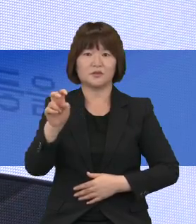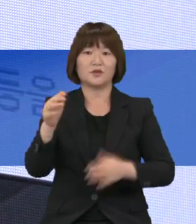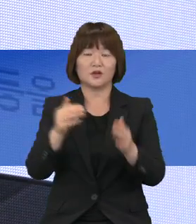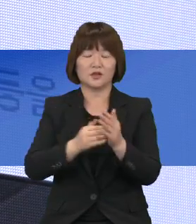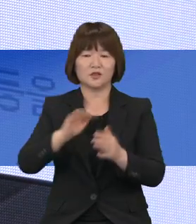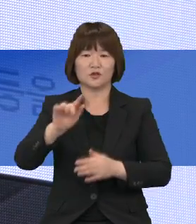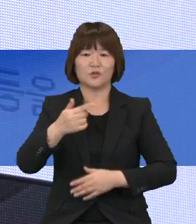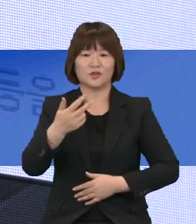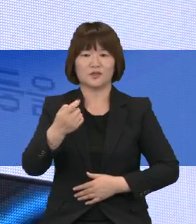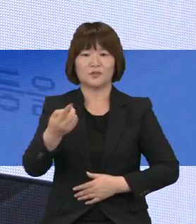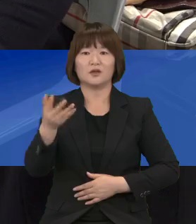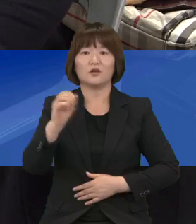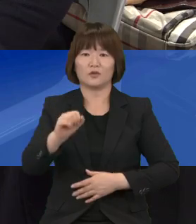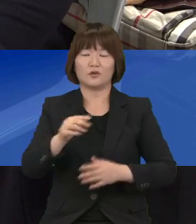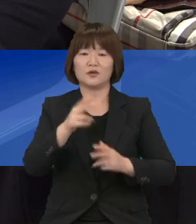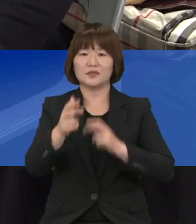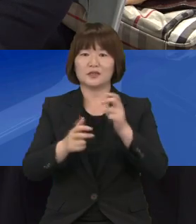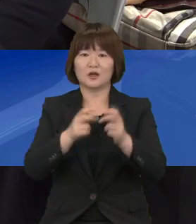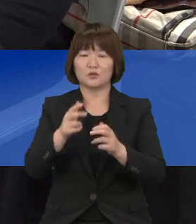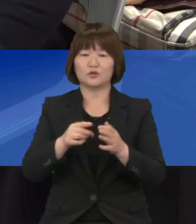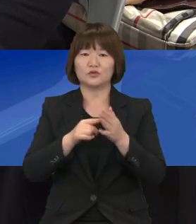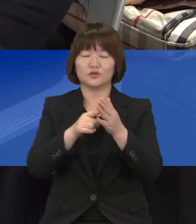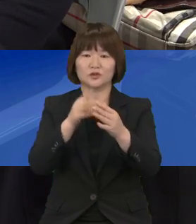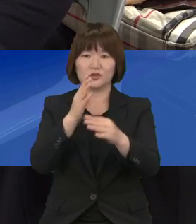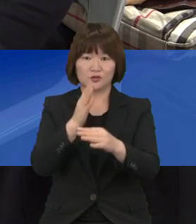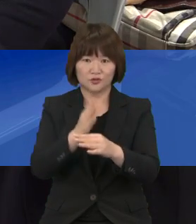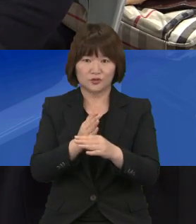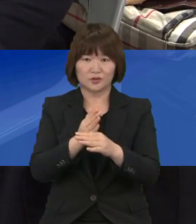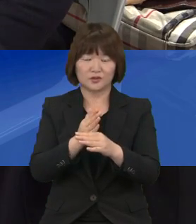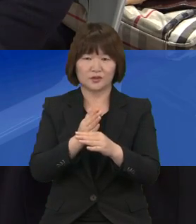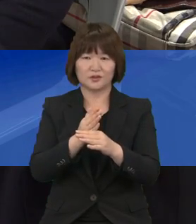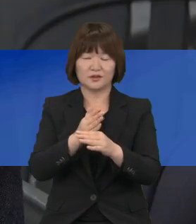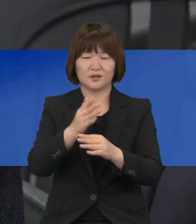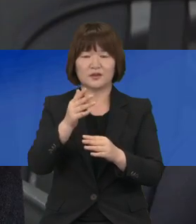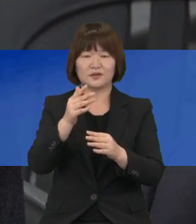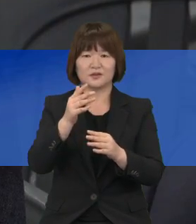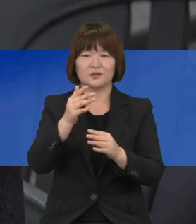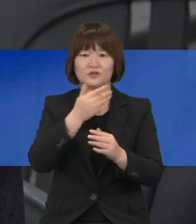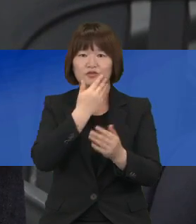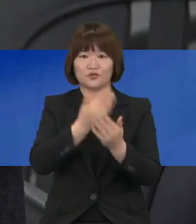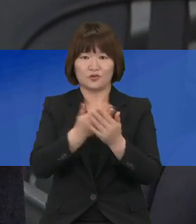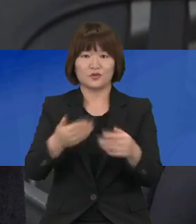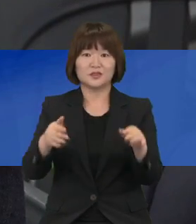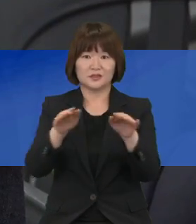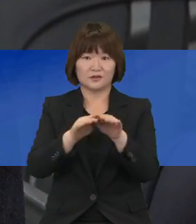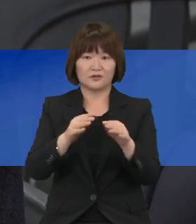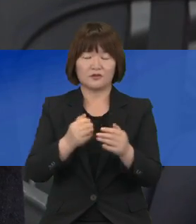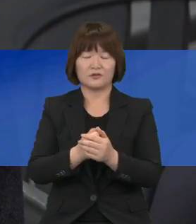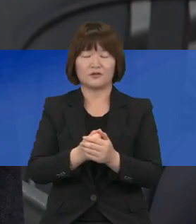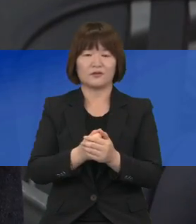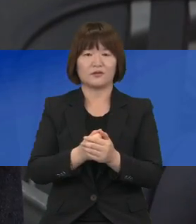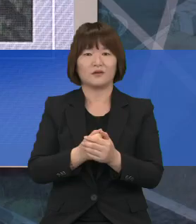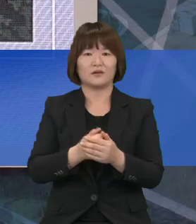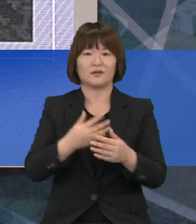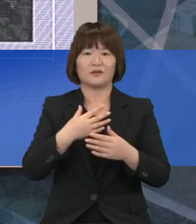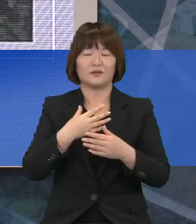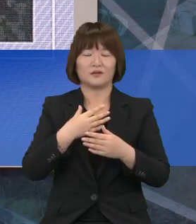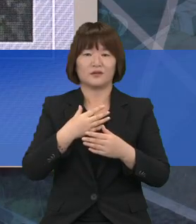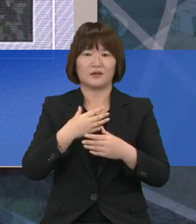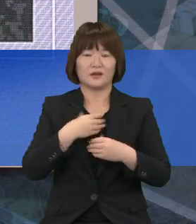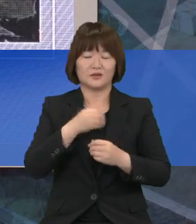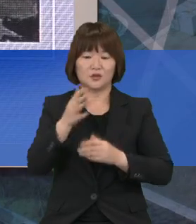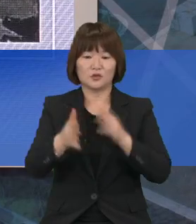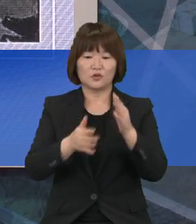총 671억 원의 사업비로 추진 중인 국민 안전로봇 프로젝트의 핵심 시설입니다. 포항시는